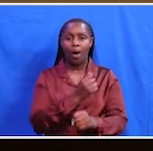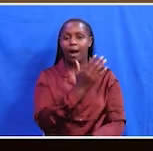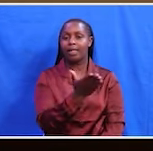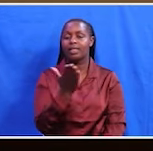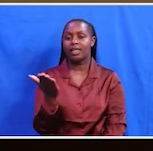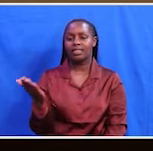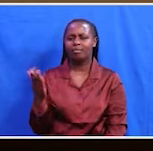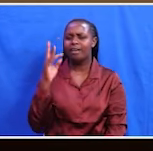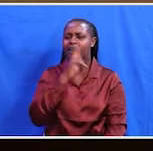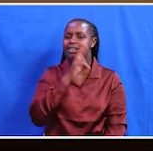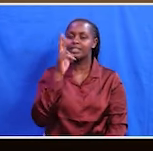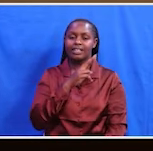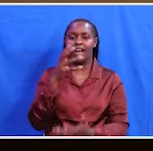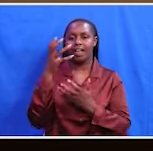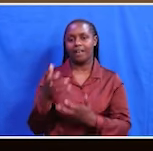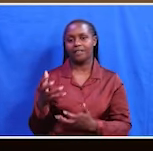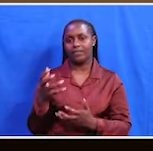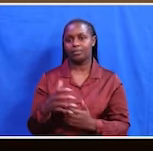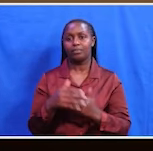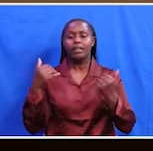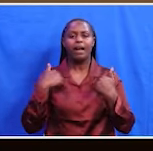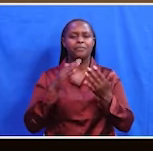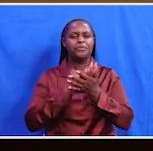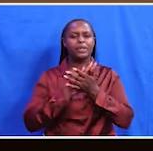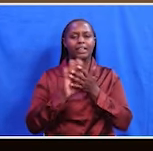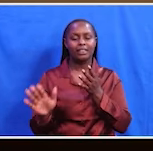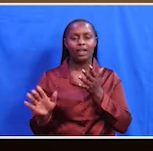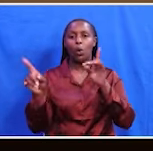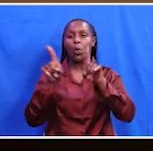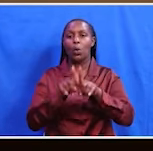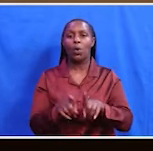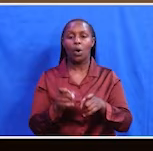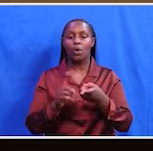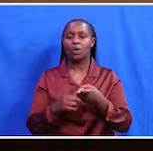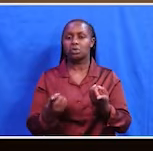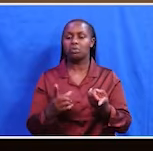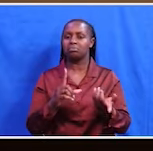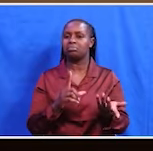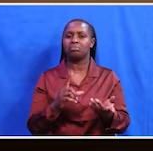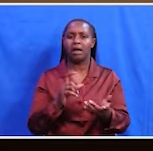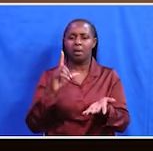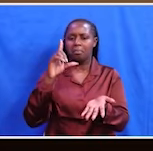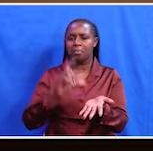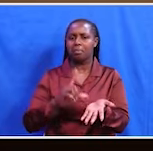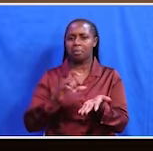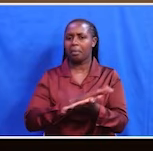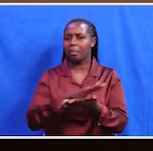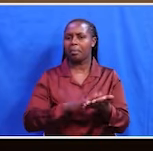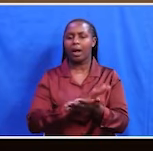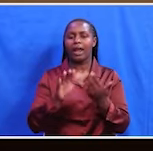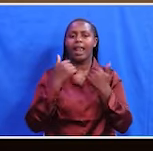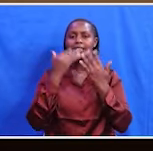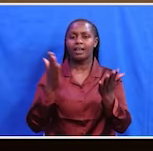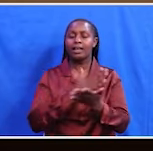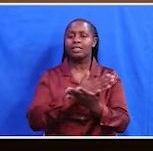at risk, hakuna hata dawa unaweza pewa. Kuna wale walijaribu wakakaa hiyo 6 months na wakaenda